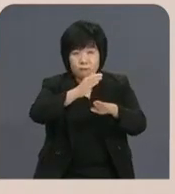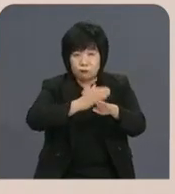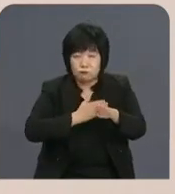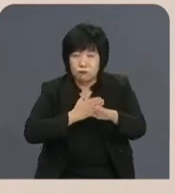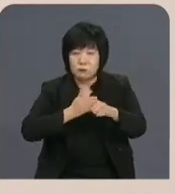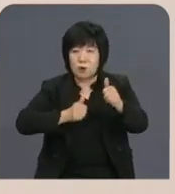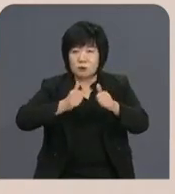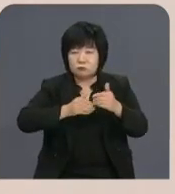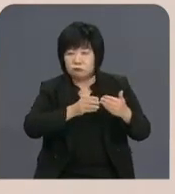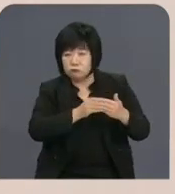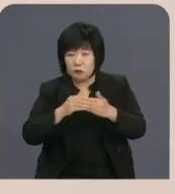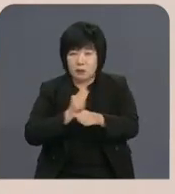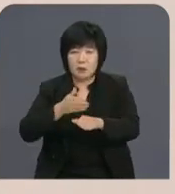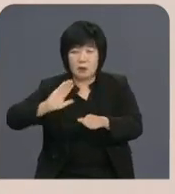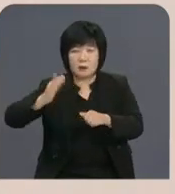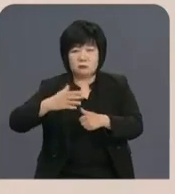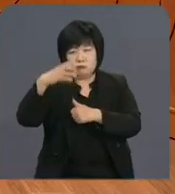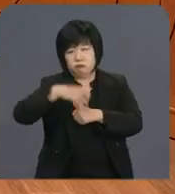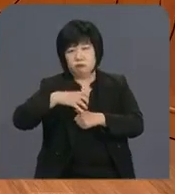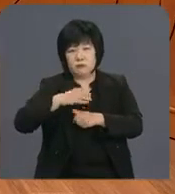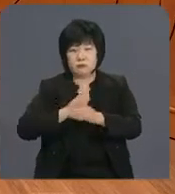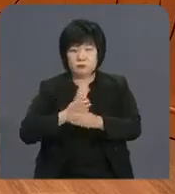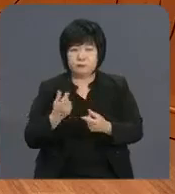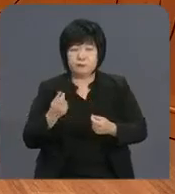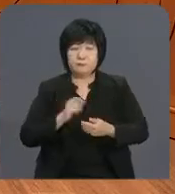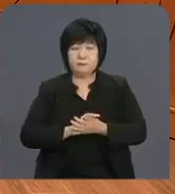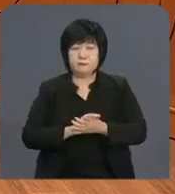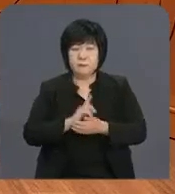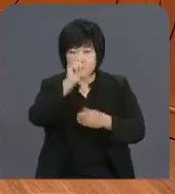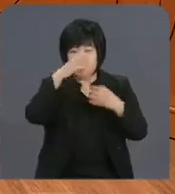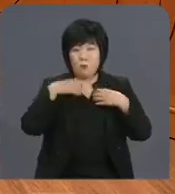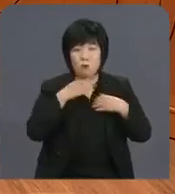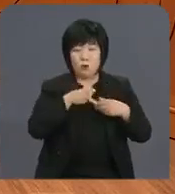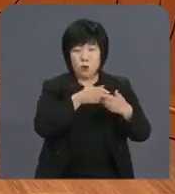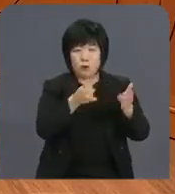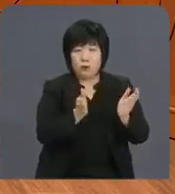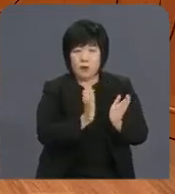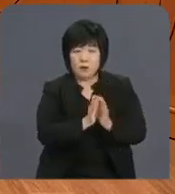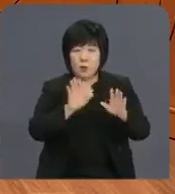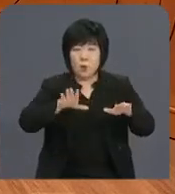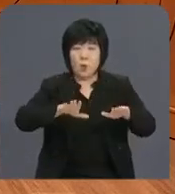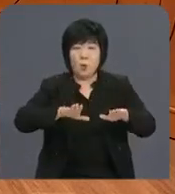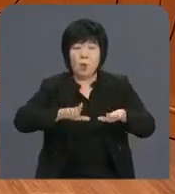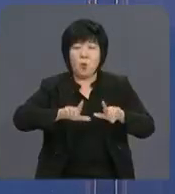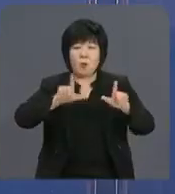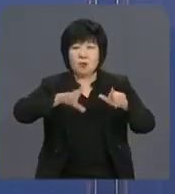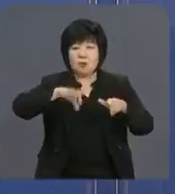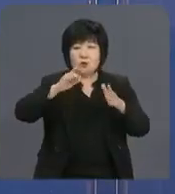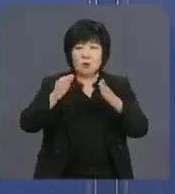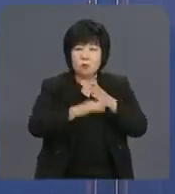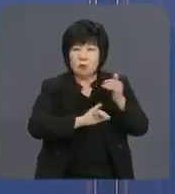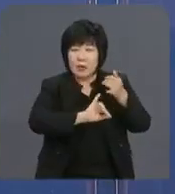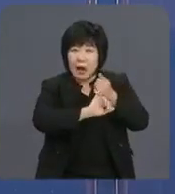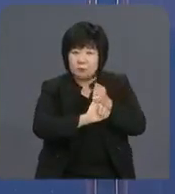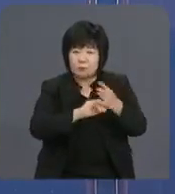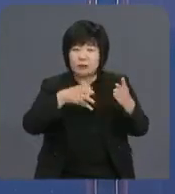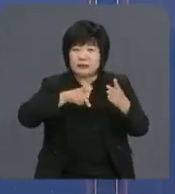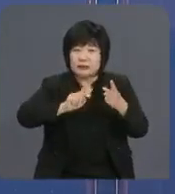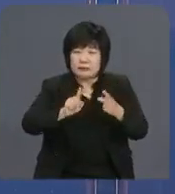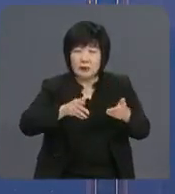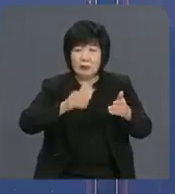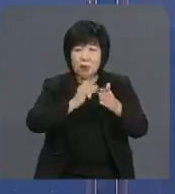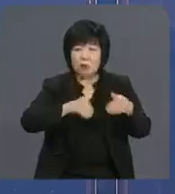여기에 지금 제공을 돌고 있는 것이거든요 정부 여당이 올해 초부터 약속했던 2차 공공기관 지방이전 도